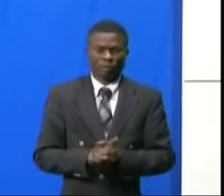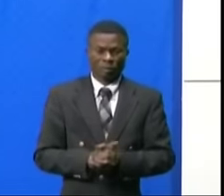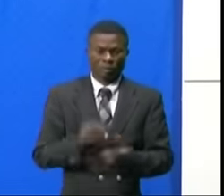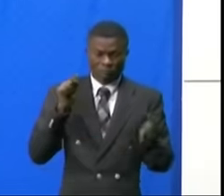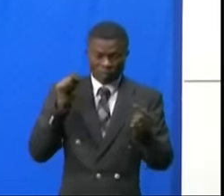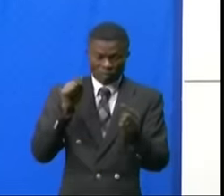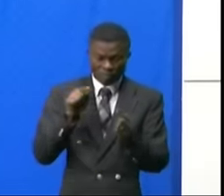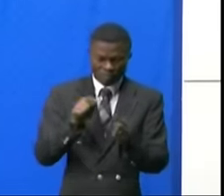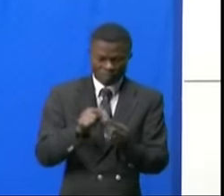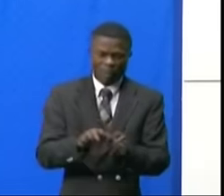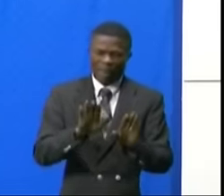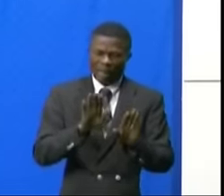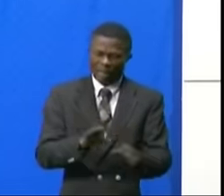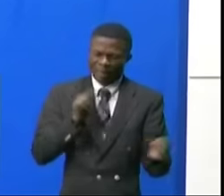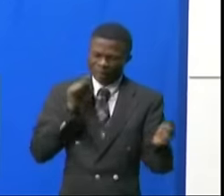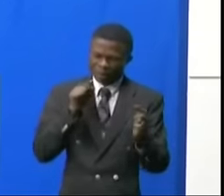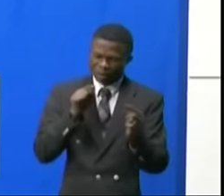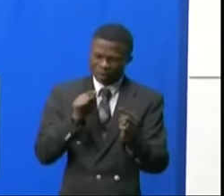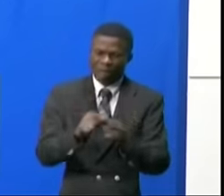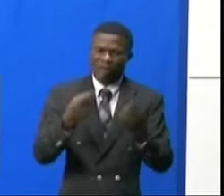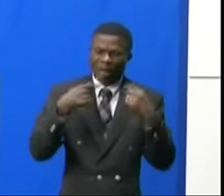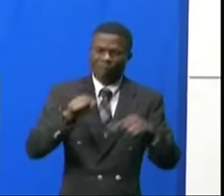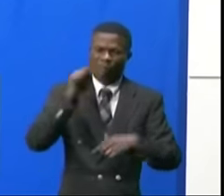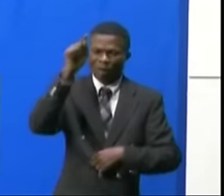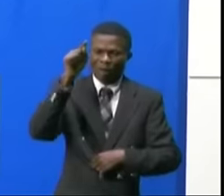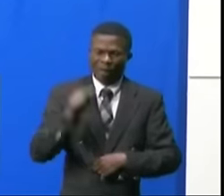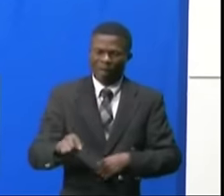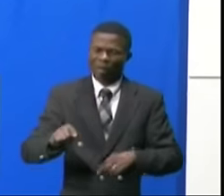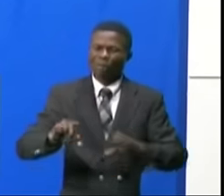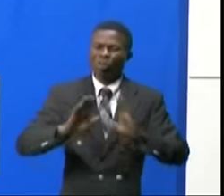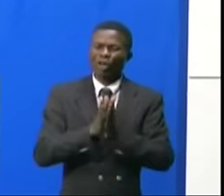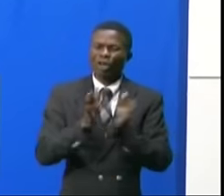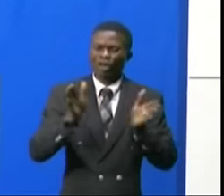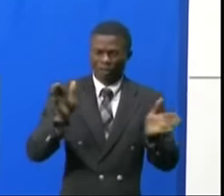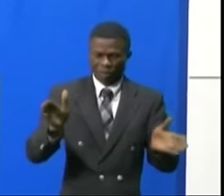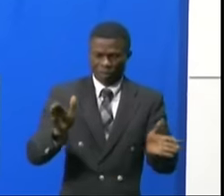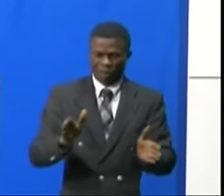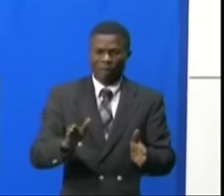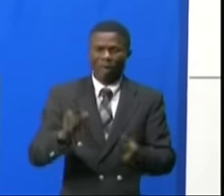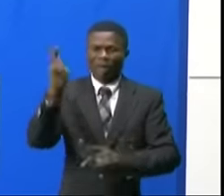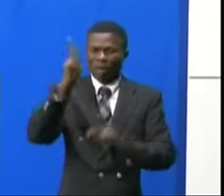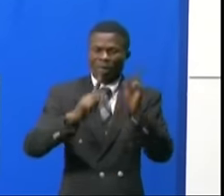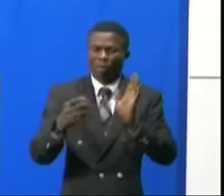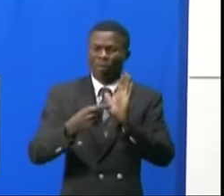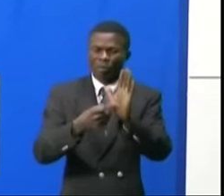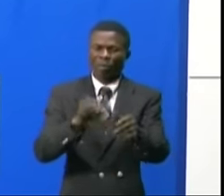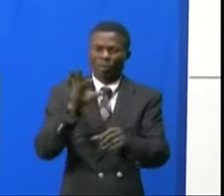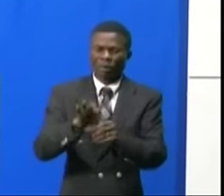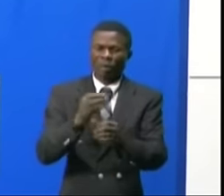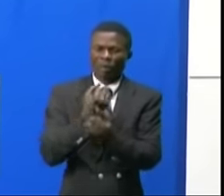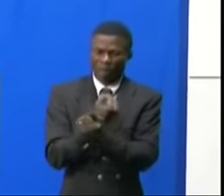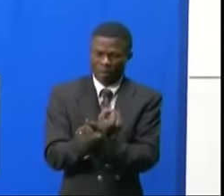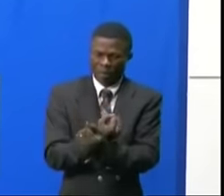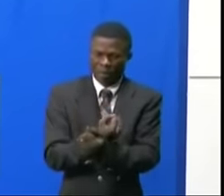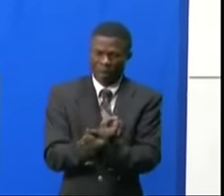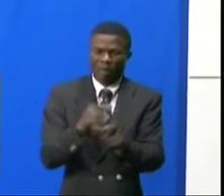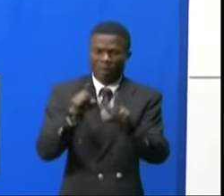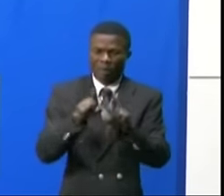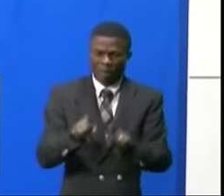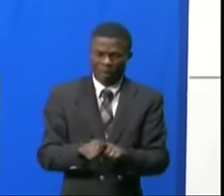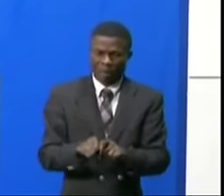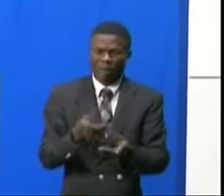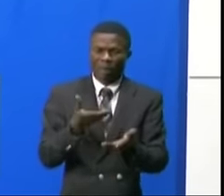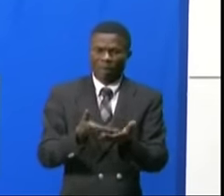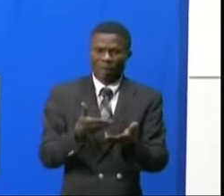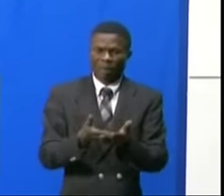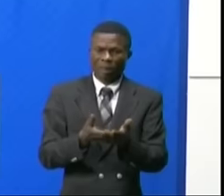la proclamation des résultats provisoires. Parce que le peuple s'est massivement exprimé dans la discipline. Je pense que ça, c'est